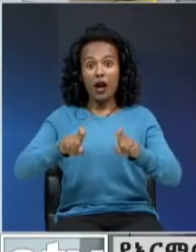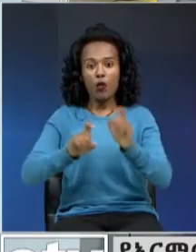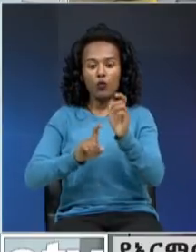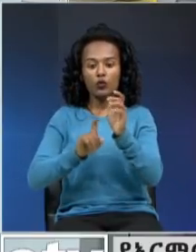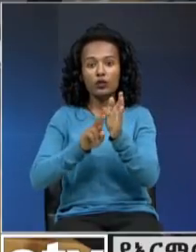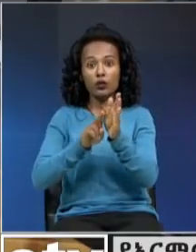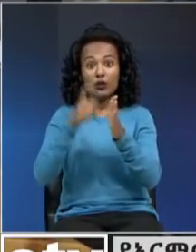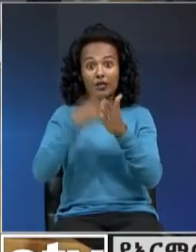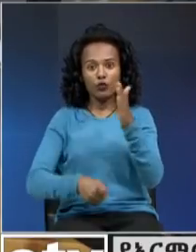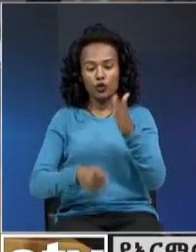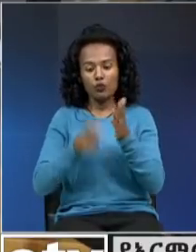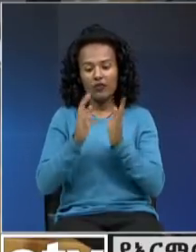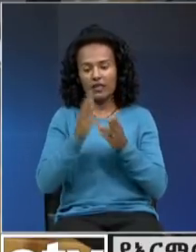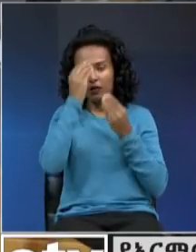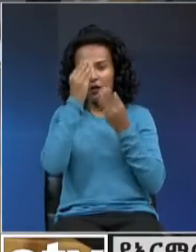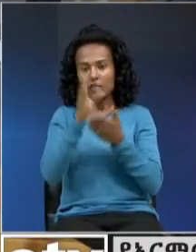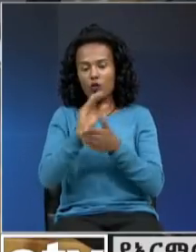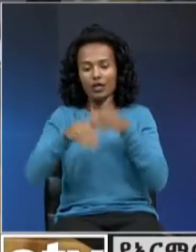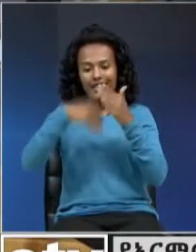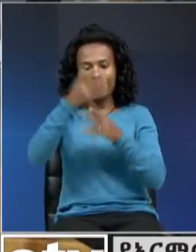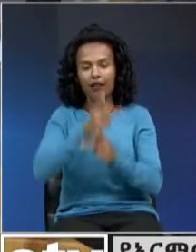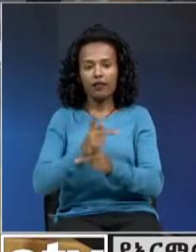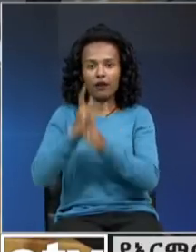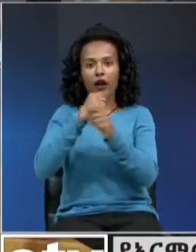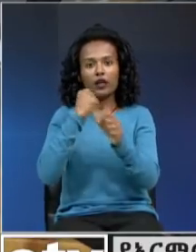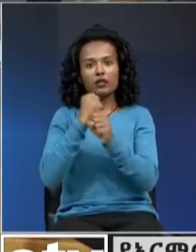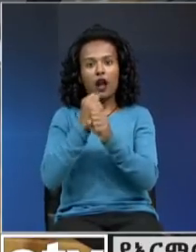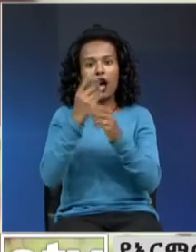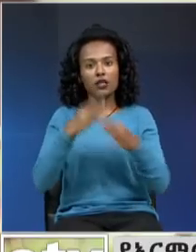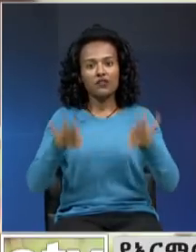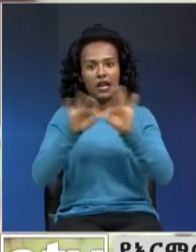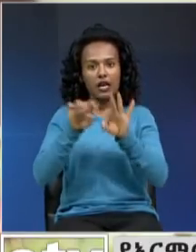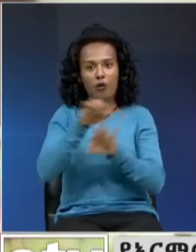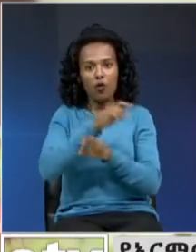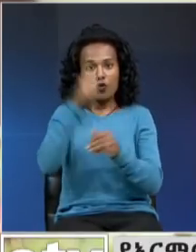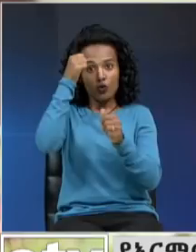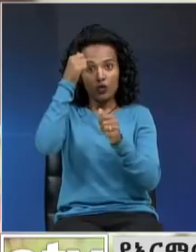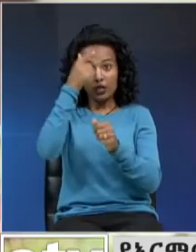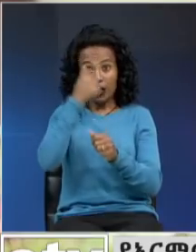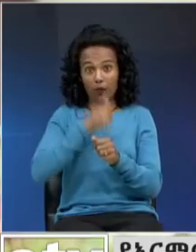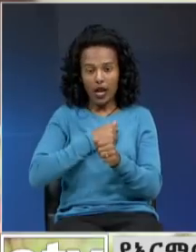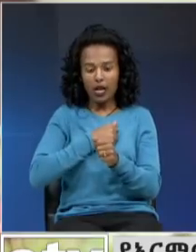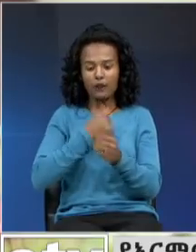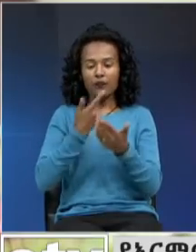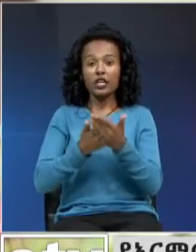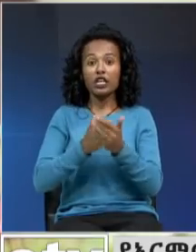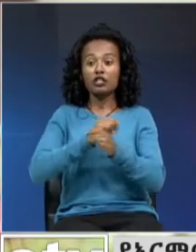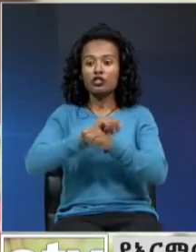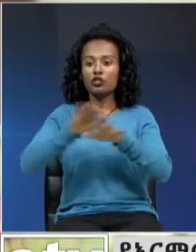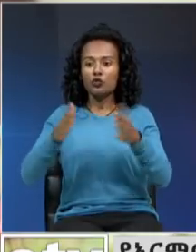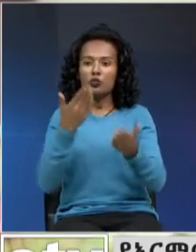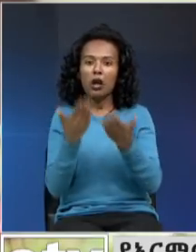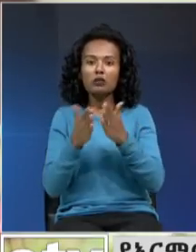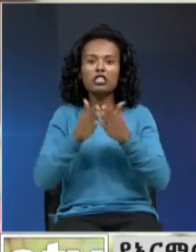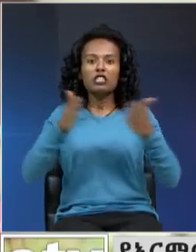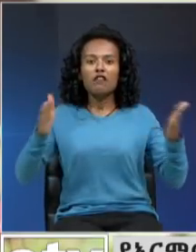በፍጥነት ለማሳወቅና ለቀጣይ የጥንቃቄ ስራዎች አስፈላጊ መሆኑ ታምኗል። ምናልባት የኬዙ ስርጭት እየሰፋ ከመጣ